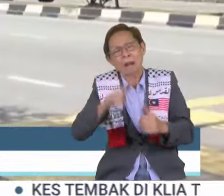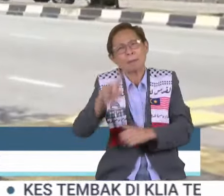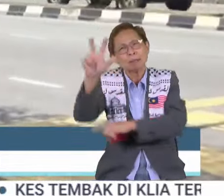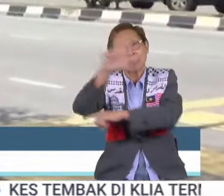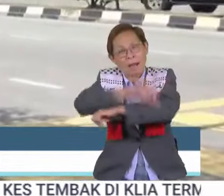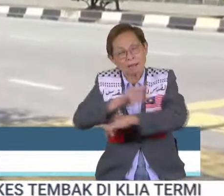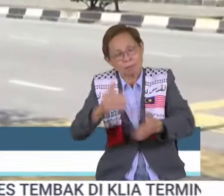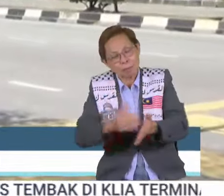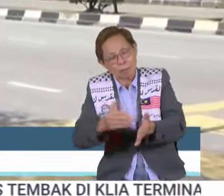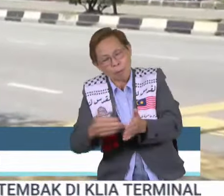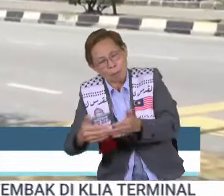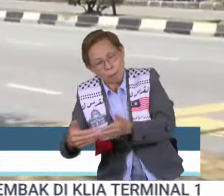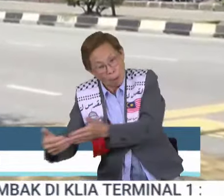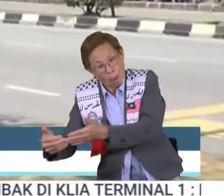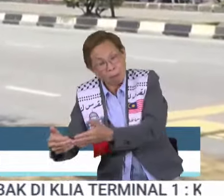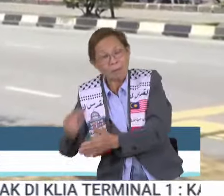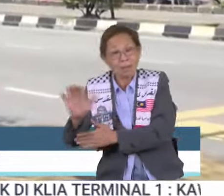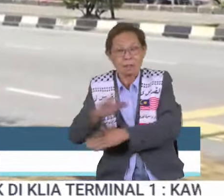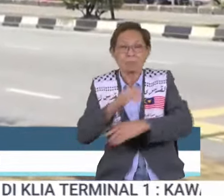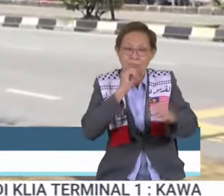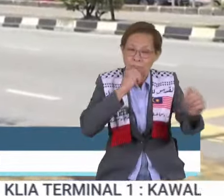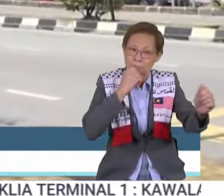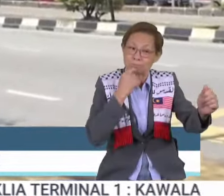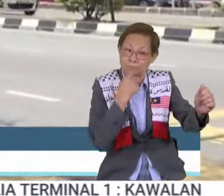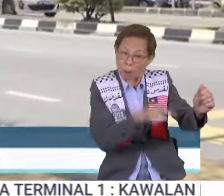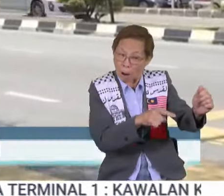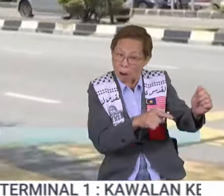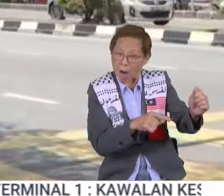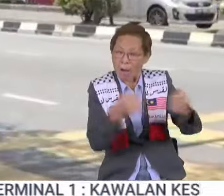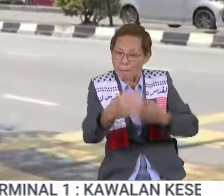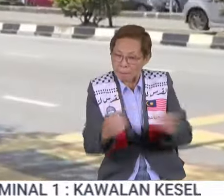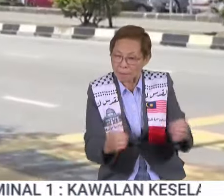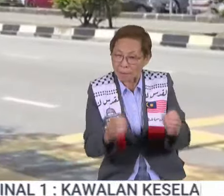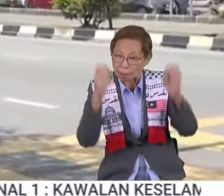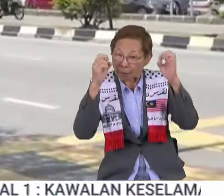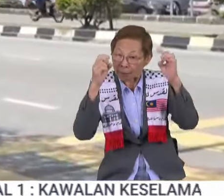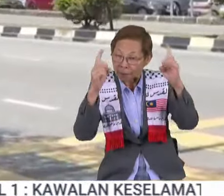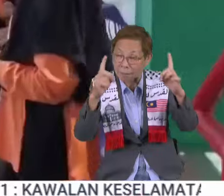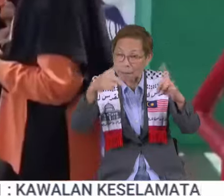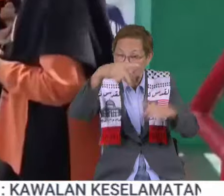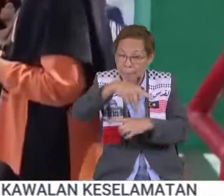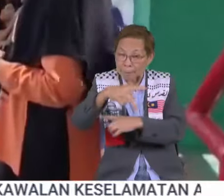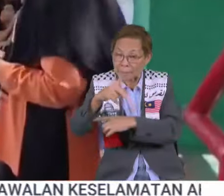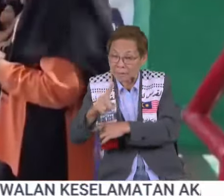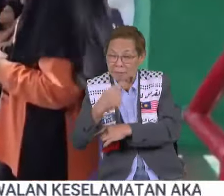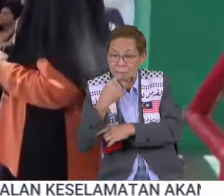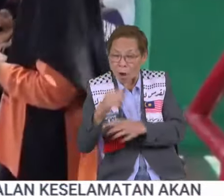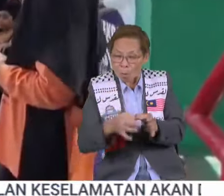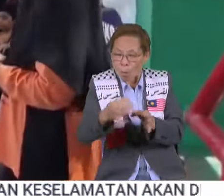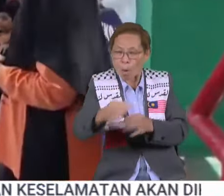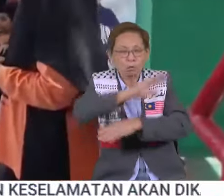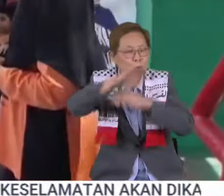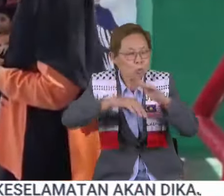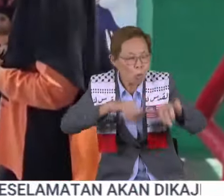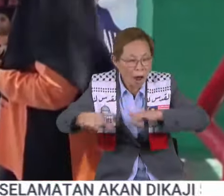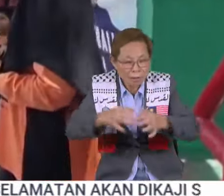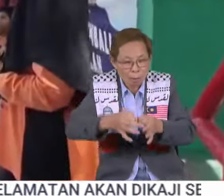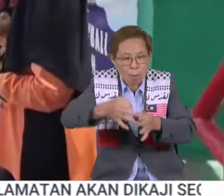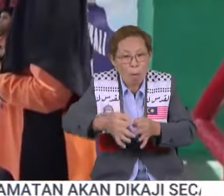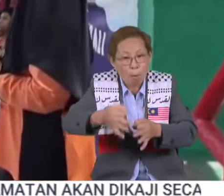hari berturut-turut. Pihaknya memberi arahan jelas kepada Pejabat Pendidikan Daerah PPD agar menangguhkan semua